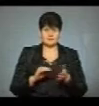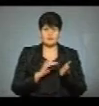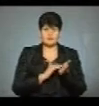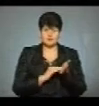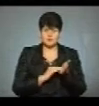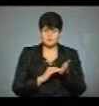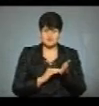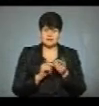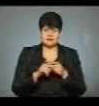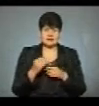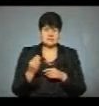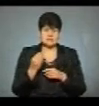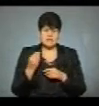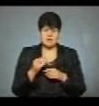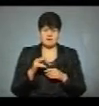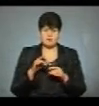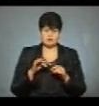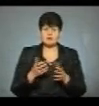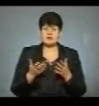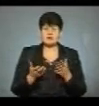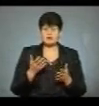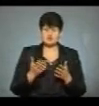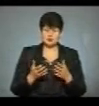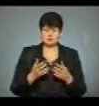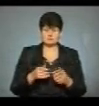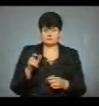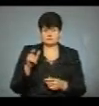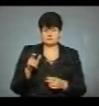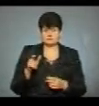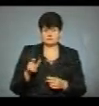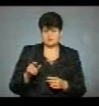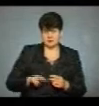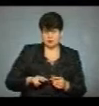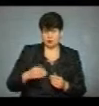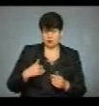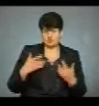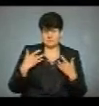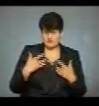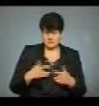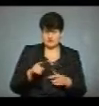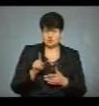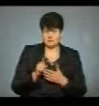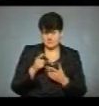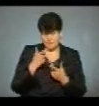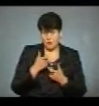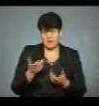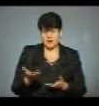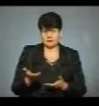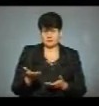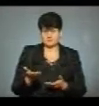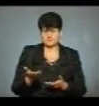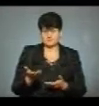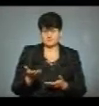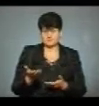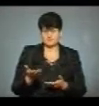така цікава процедура. Якщо працедавець хоче звільнити працівника, він зобов'язаний його попередити.